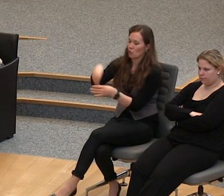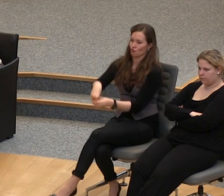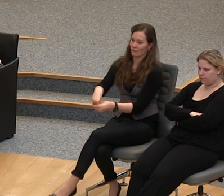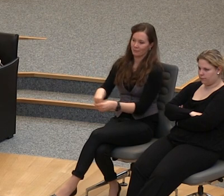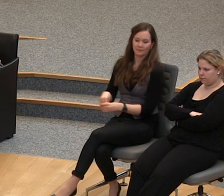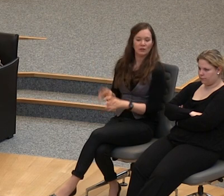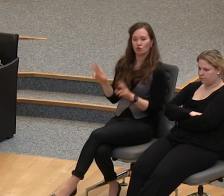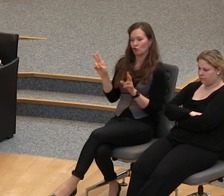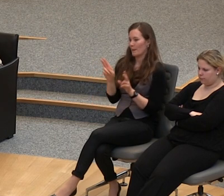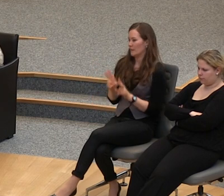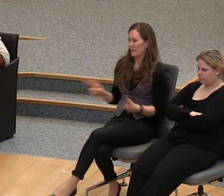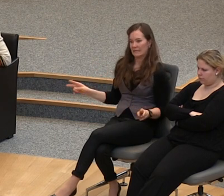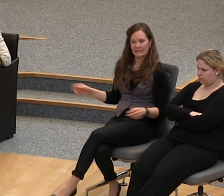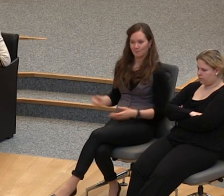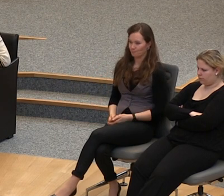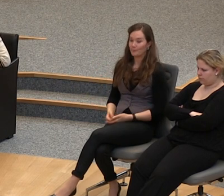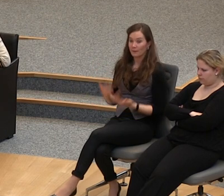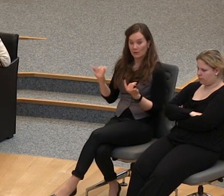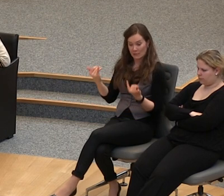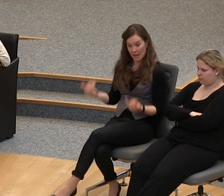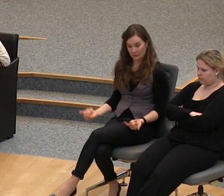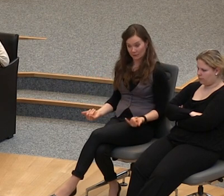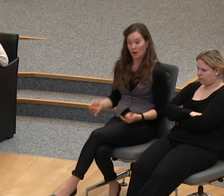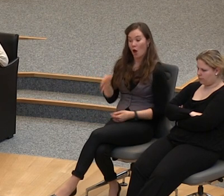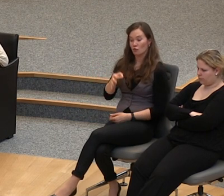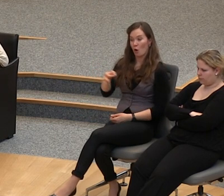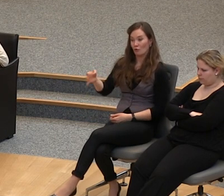Dem ist nicht so, schon jetzt sind die